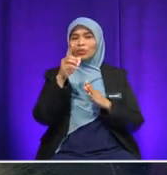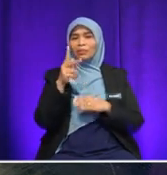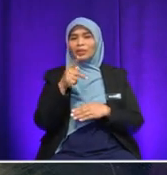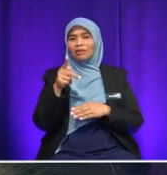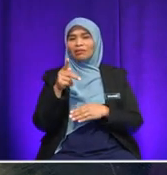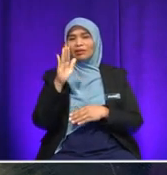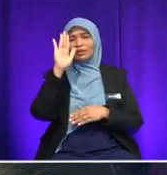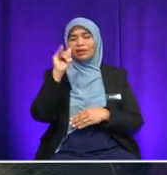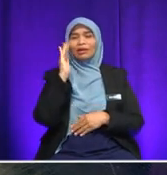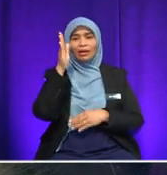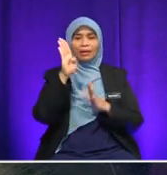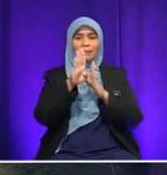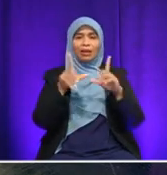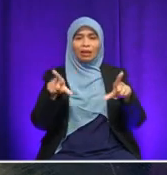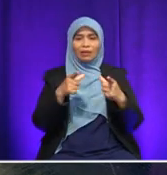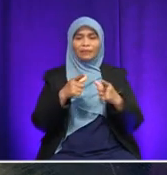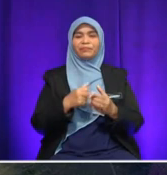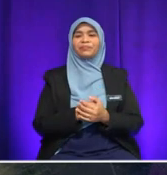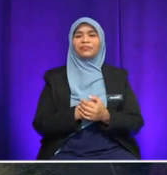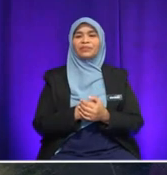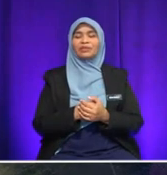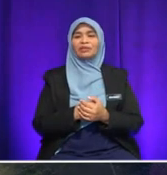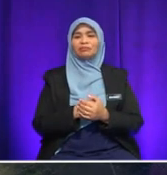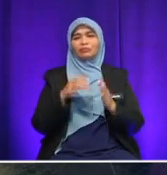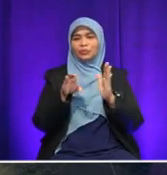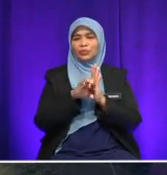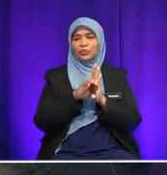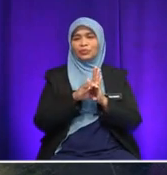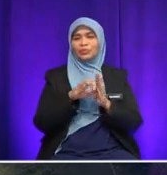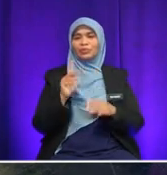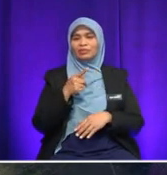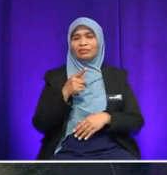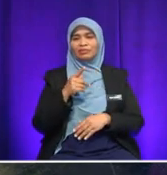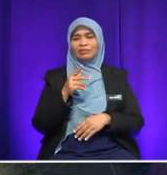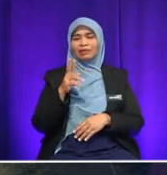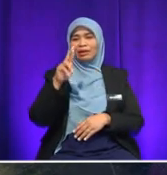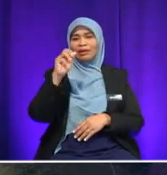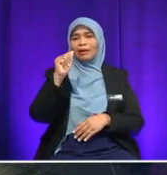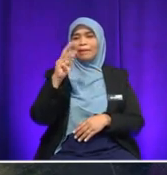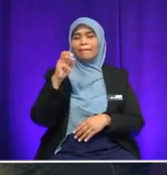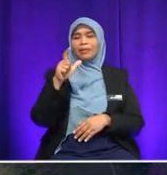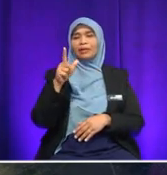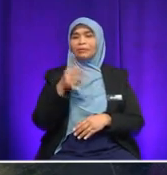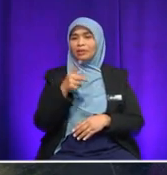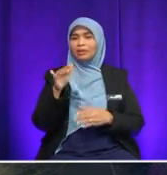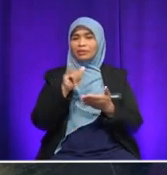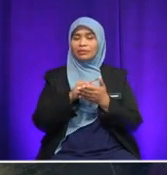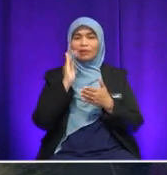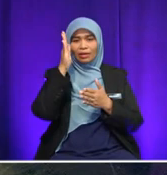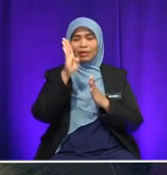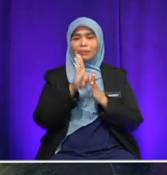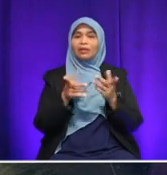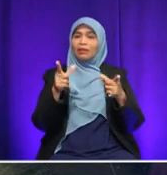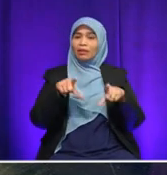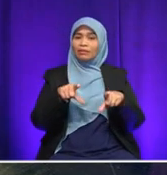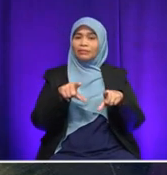Benda tak berlaku lagi. Okay. Tapi kita meramalkan perkara tu ataupun peristiwa tu akan berlaku. Jadi selalunya kita akan simbolkan